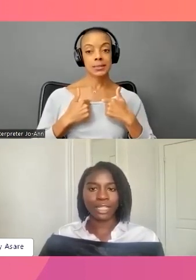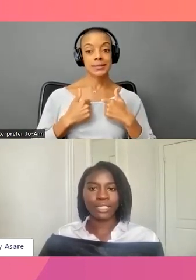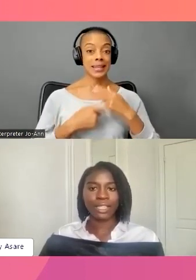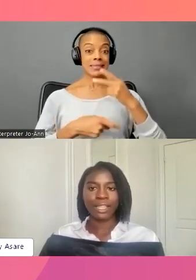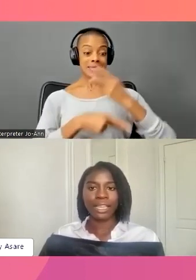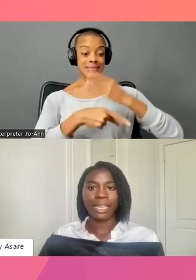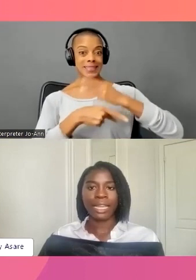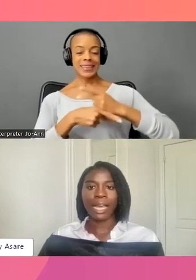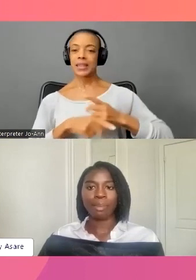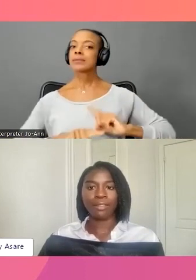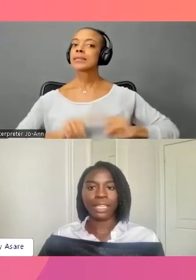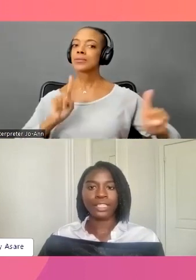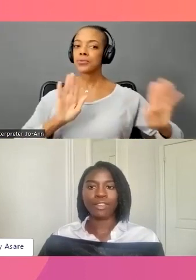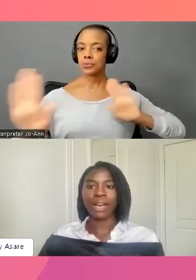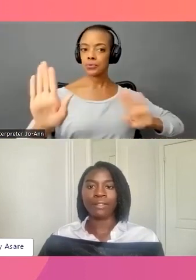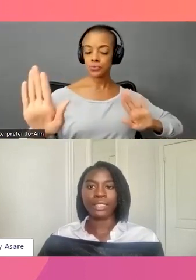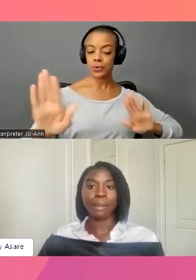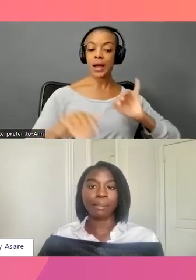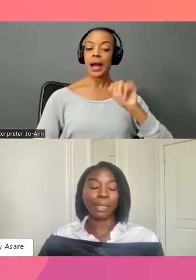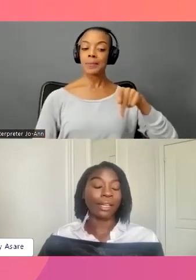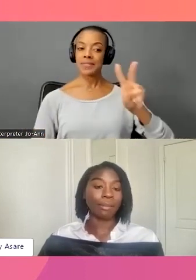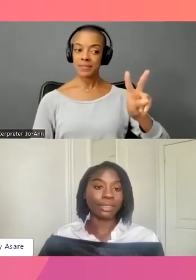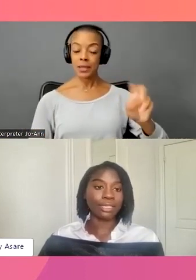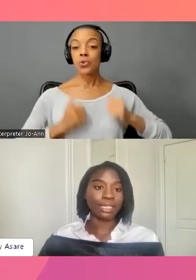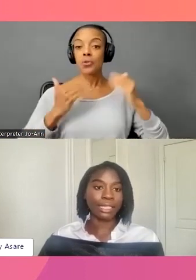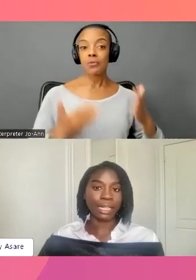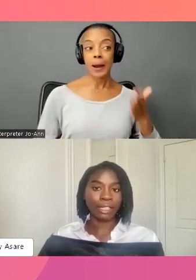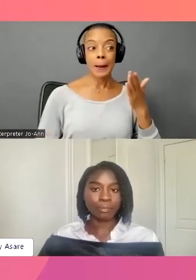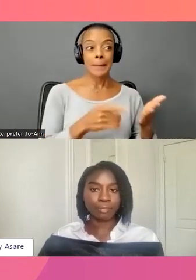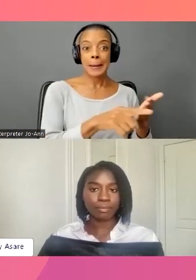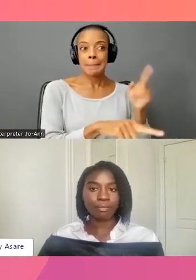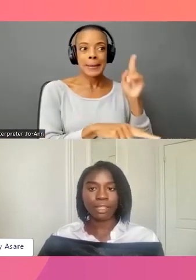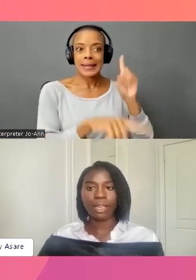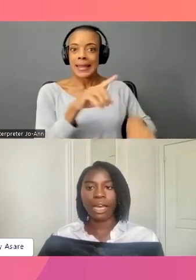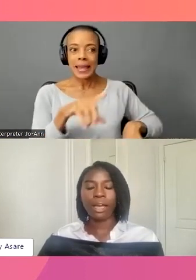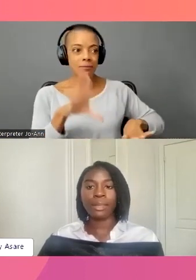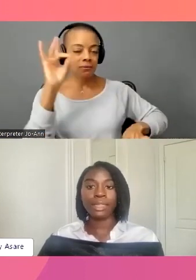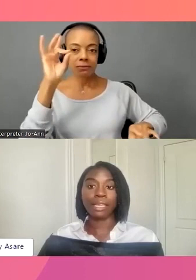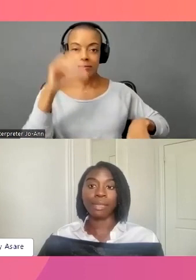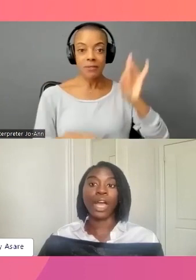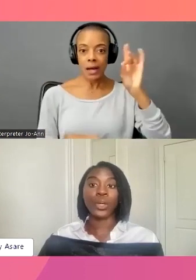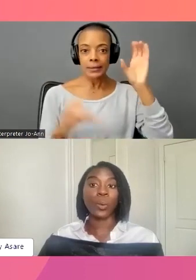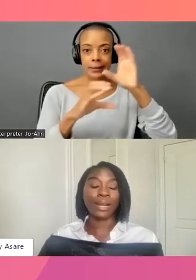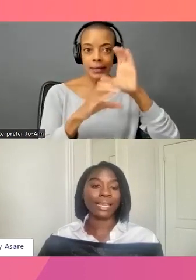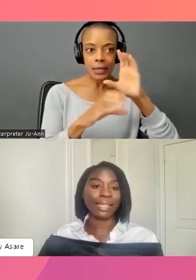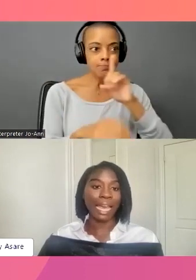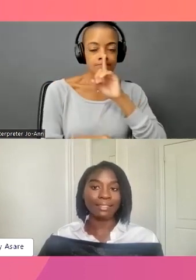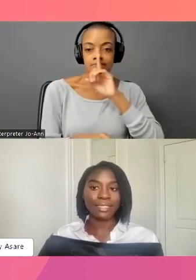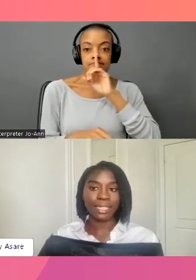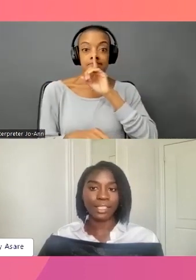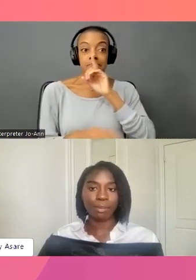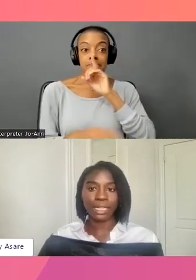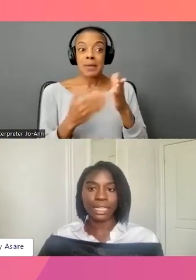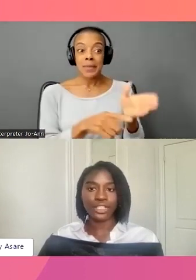dans le contexte du sport et la guérison est bien différente. Les survivantes de